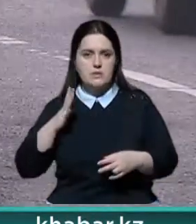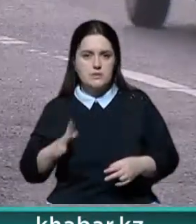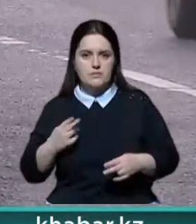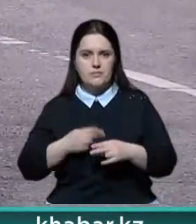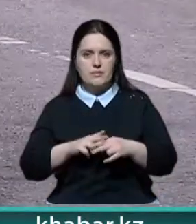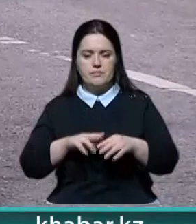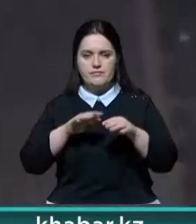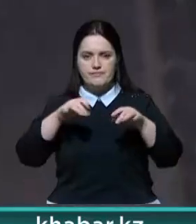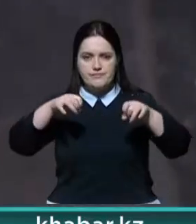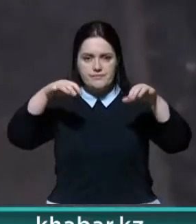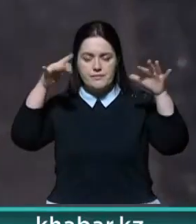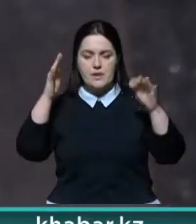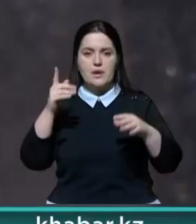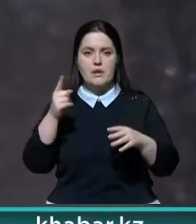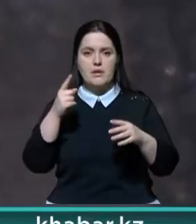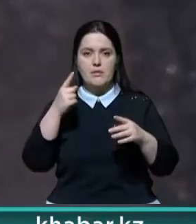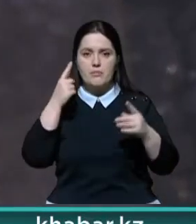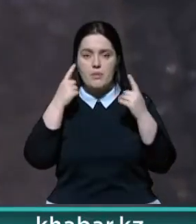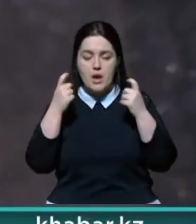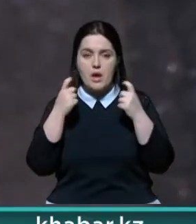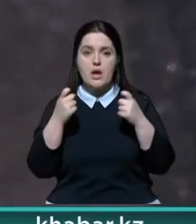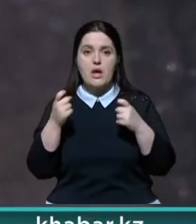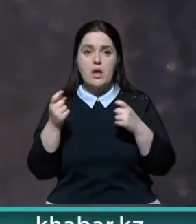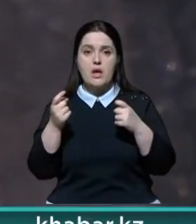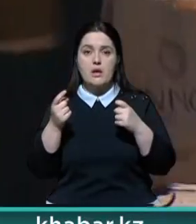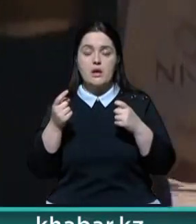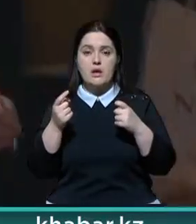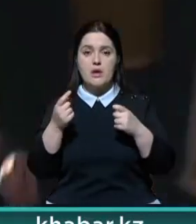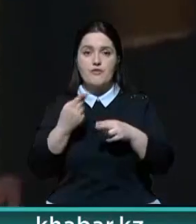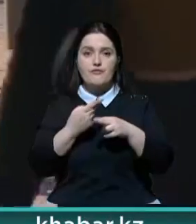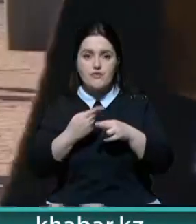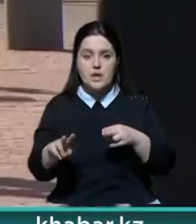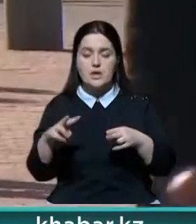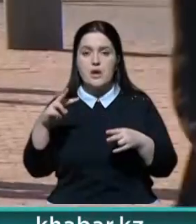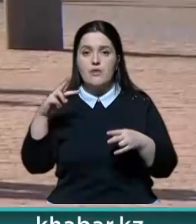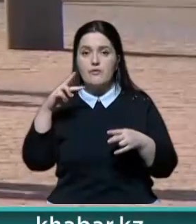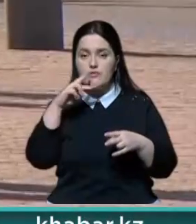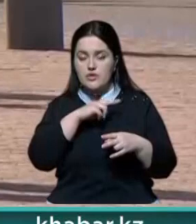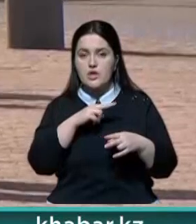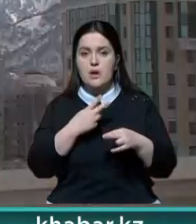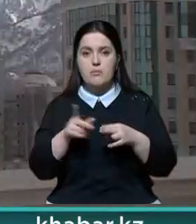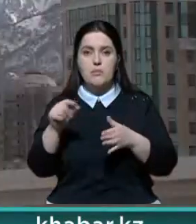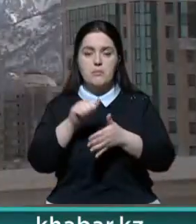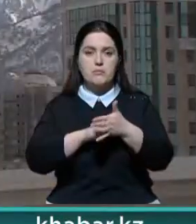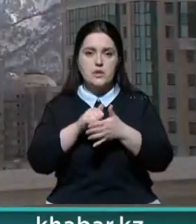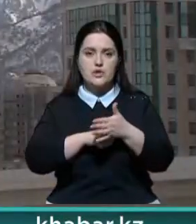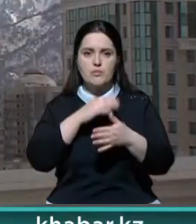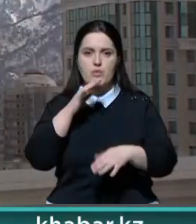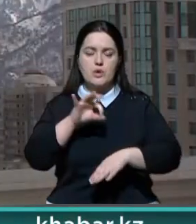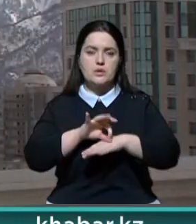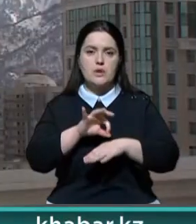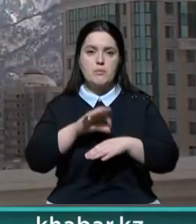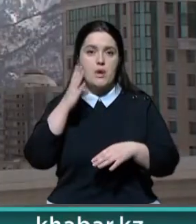смога, экологи не устают бить тревогу. Они утверждают, что вредные вещества в атмосфере стали причиной многих